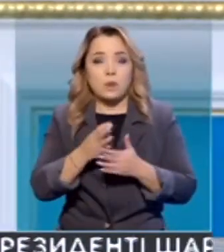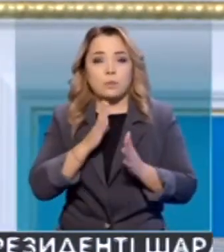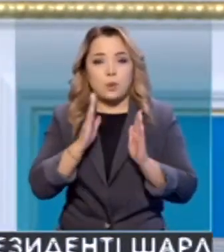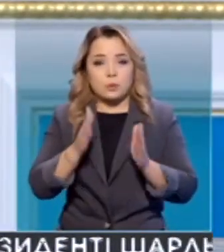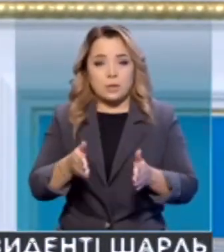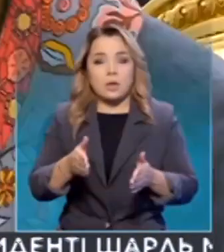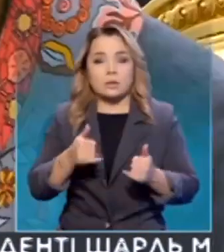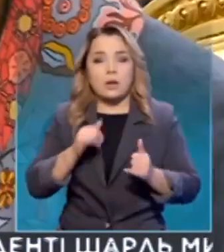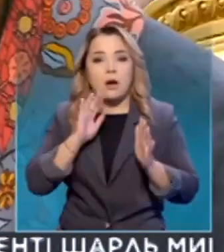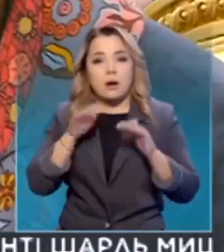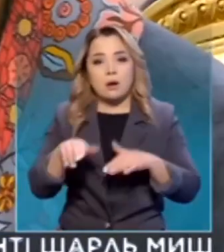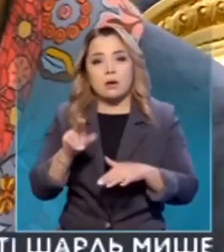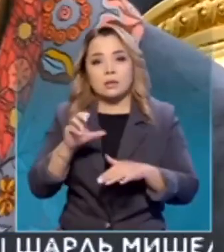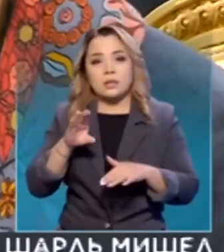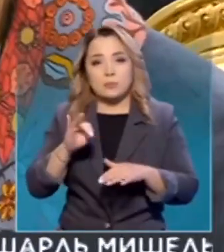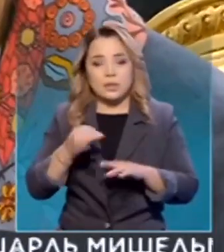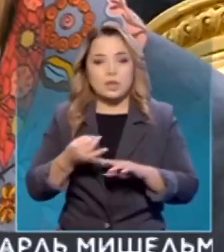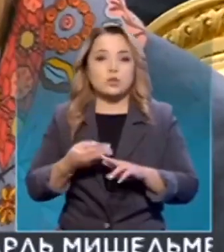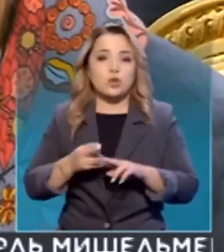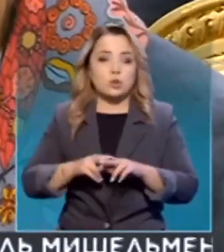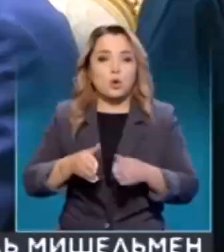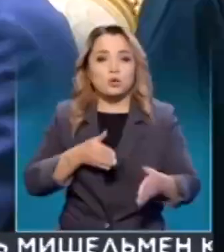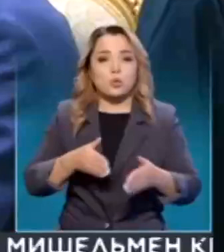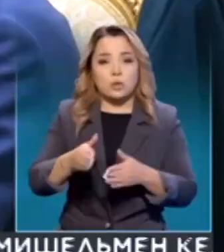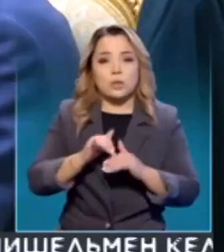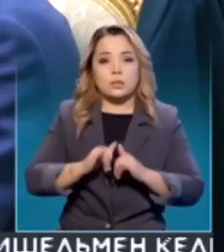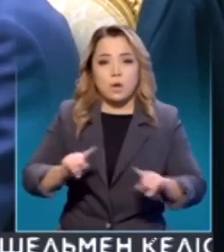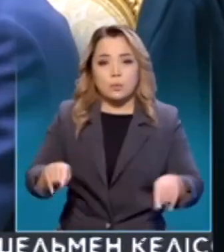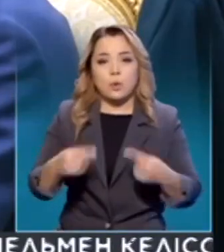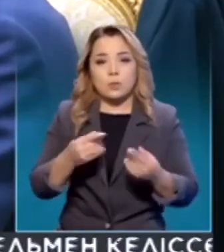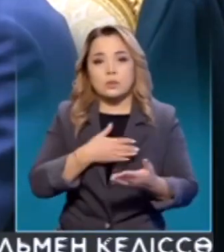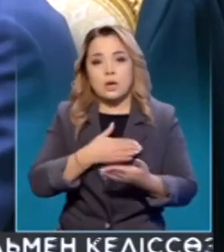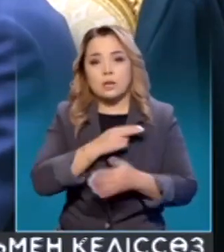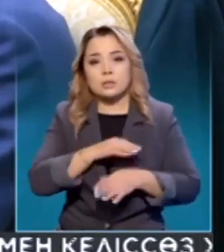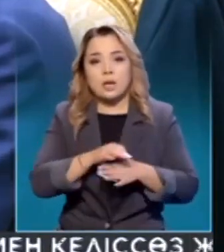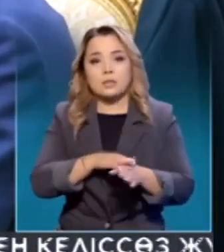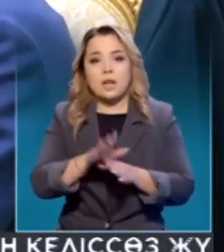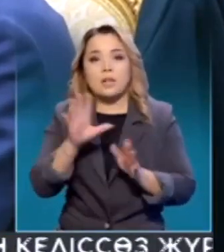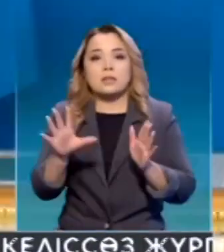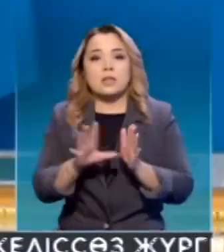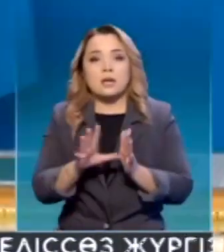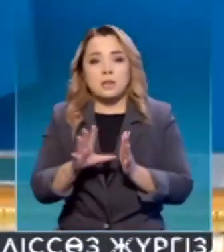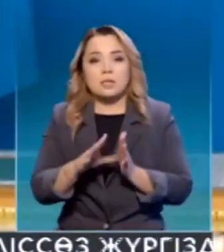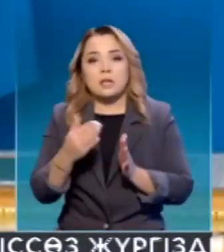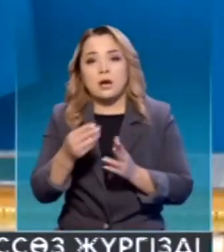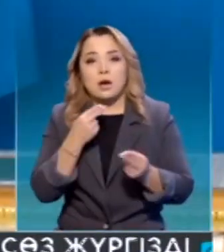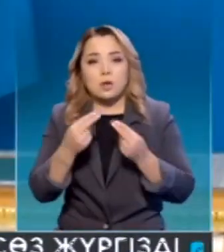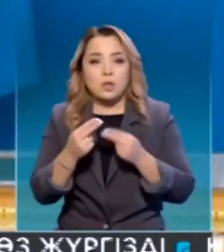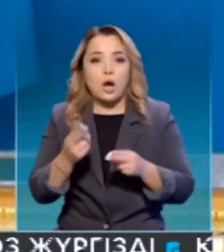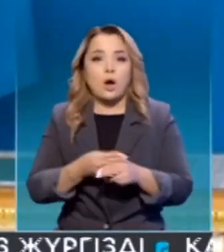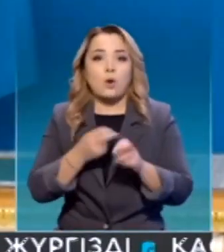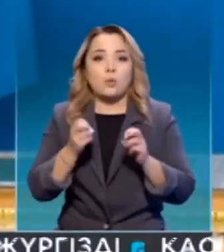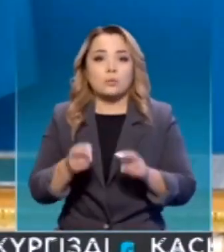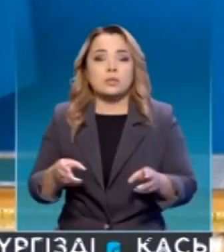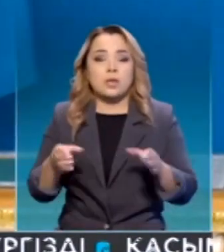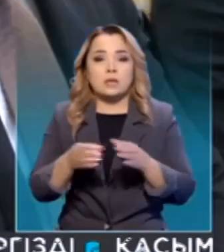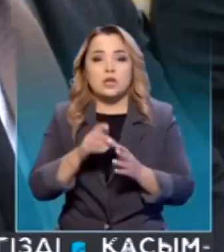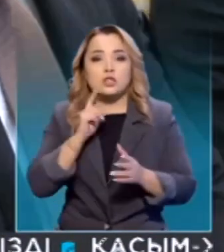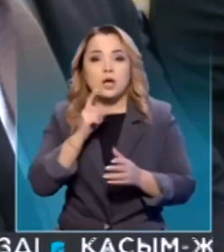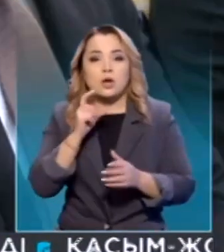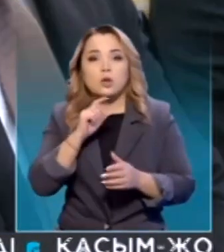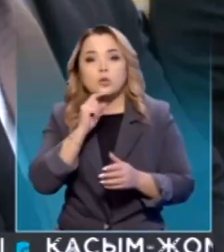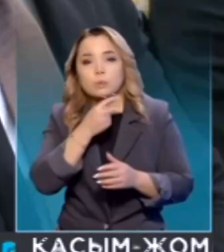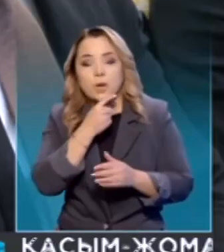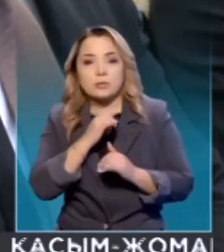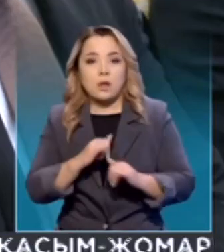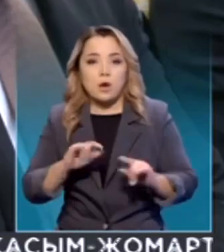және транскаспий аталатын сауда жолдарын дамыту қажет. Сонымен қатар кездесуде тараптар энергетика және азық-түлік қауіпсіздігі, жасыл экономиканы